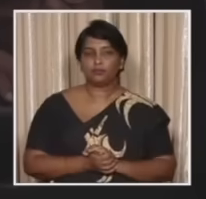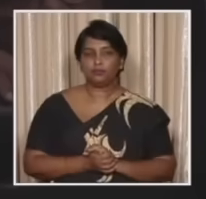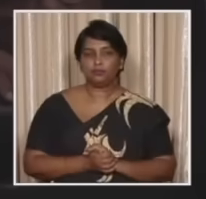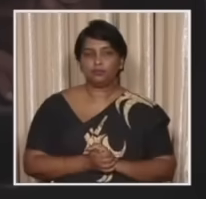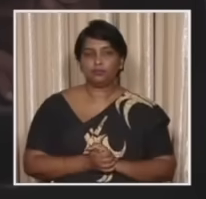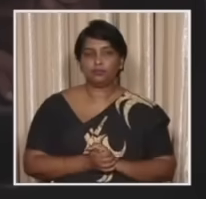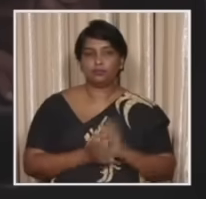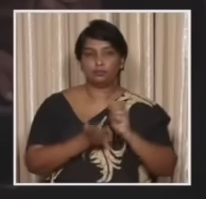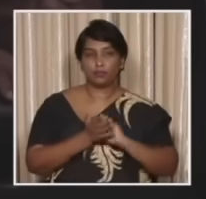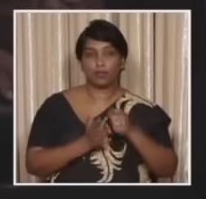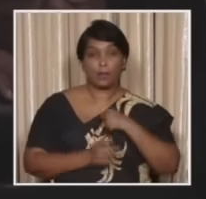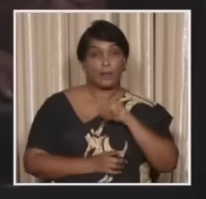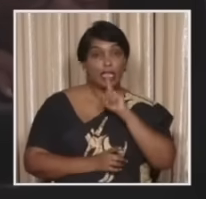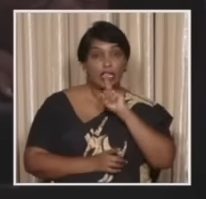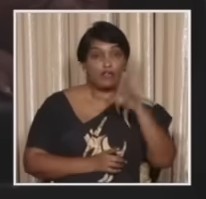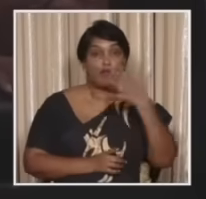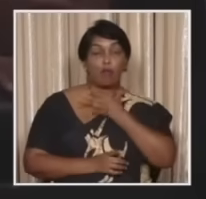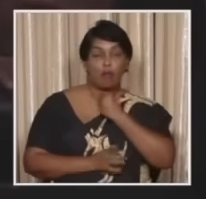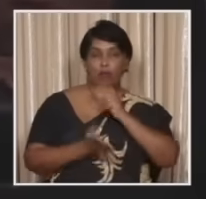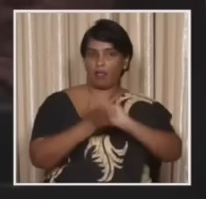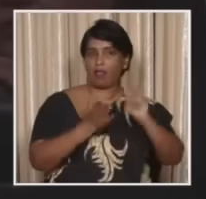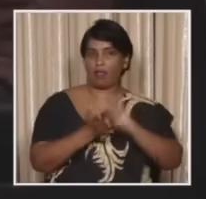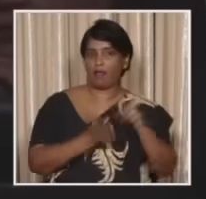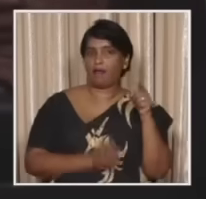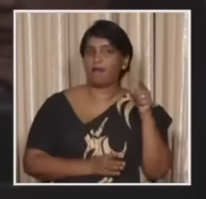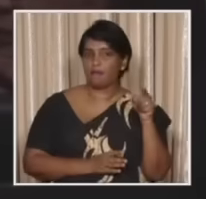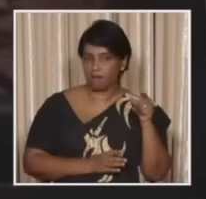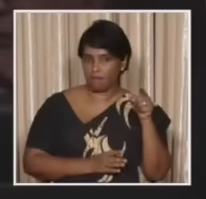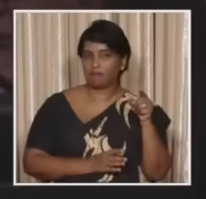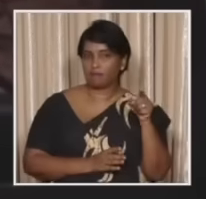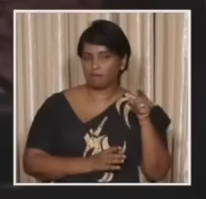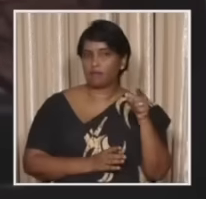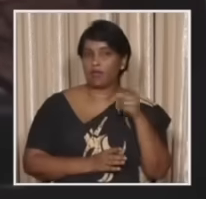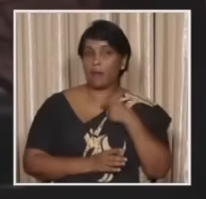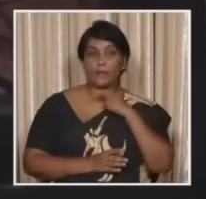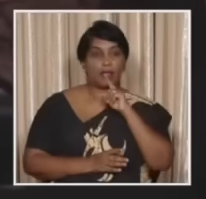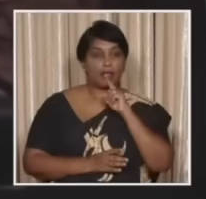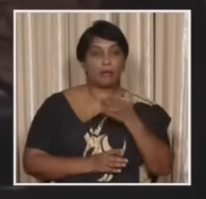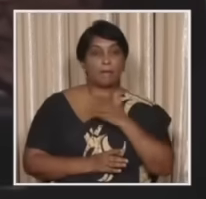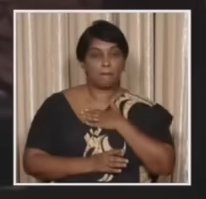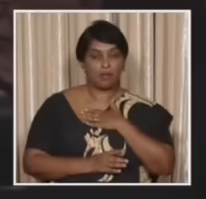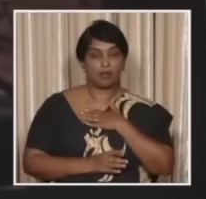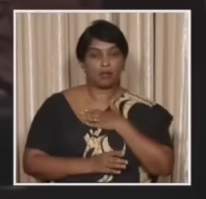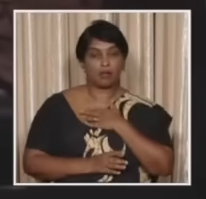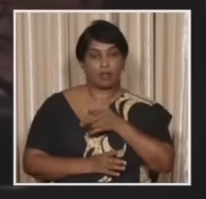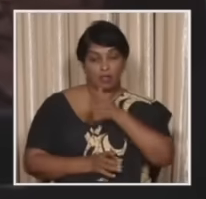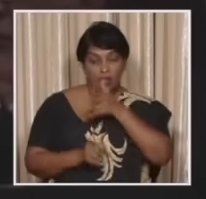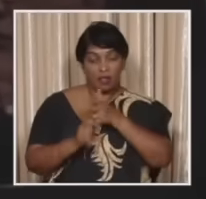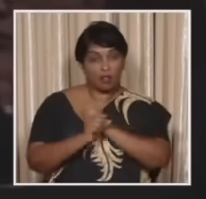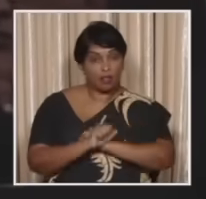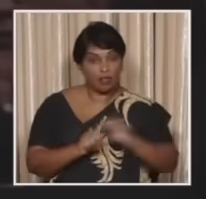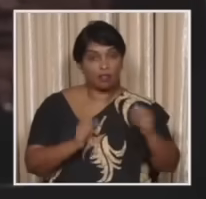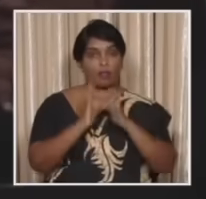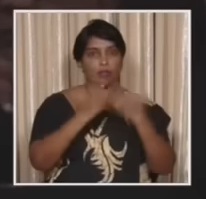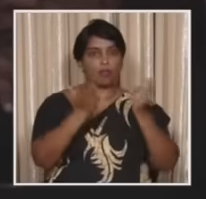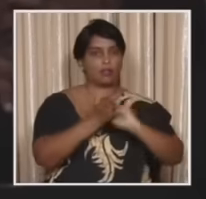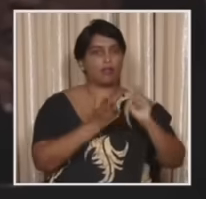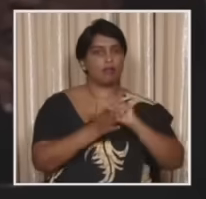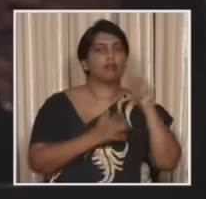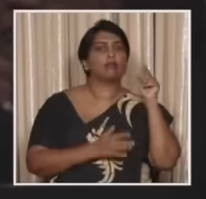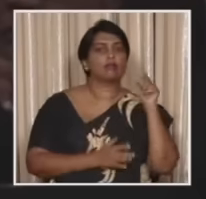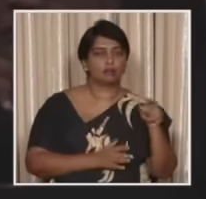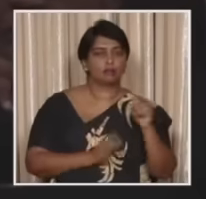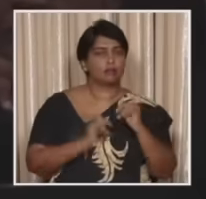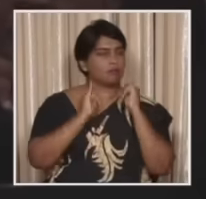එක්තරා අවස්ථාවක ලියවිලා තියෙනවා අපි නොකියපු දේවල් අඩා ඇන්සර්ඩ් වල. හන්සාට වෙලා ලියවලා තියෙනවා මම මේ මයික් එකට කතා කරපු නැති දේවල්. එතකොට